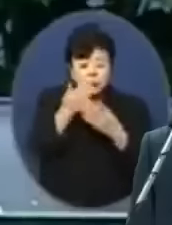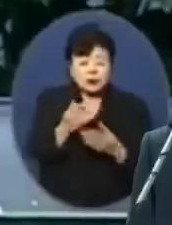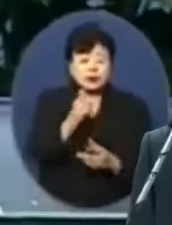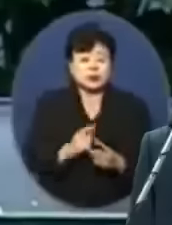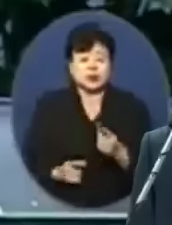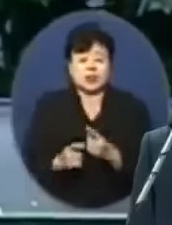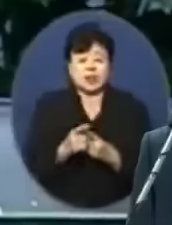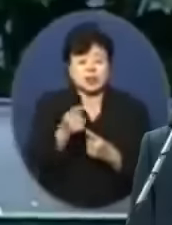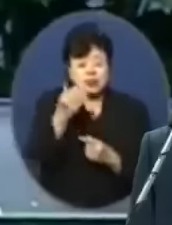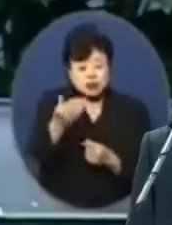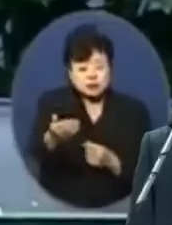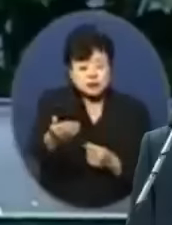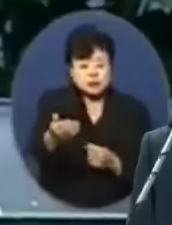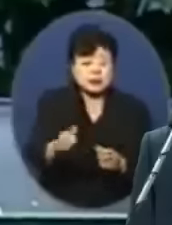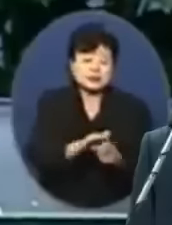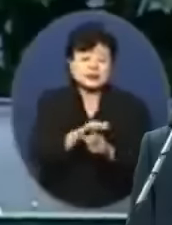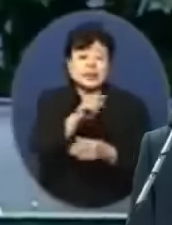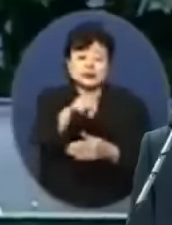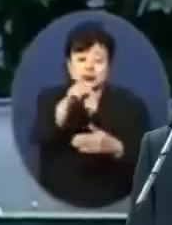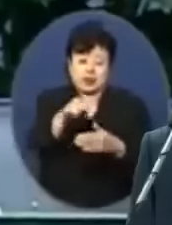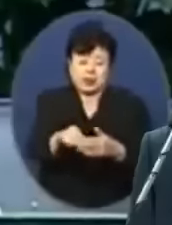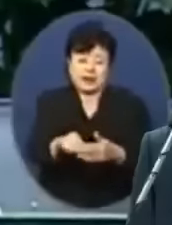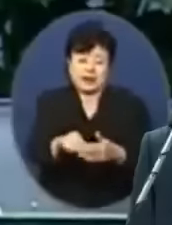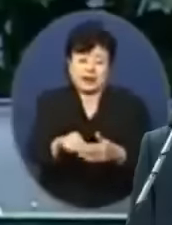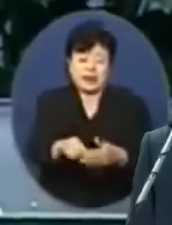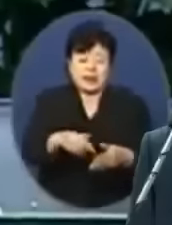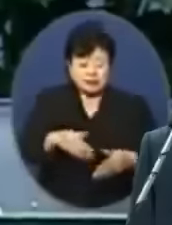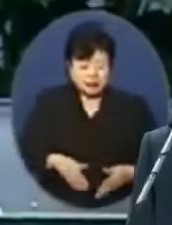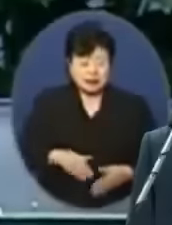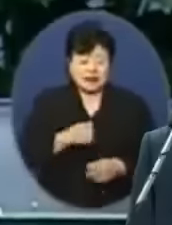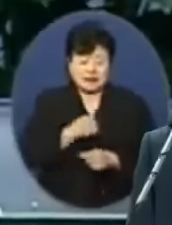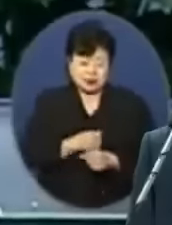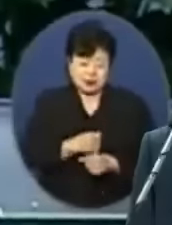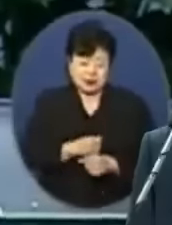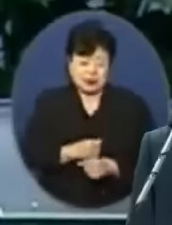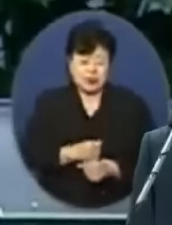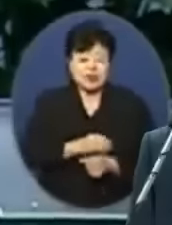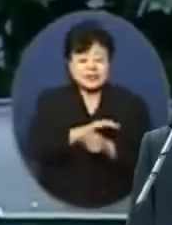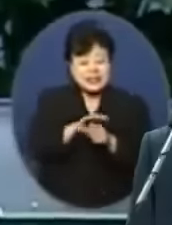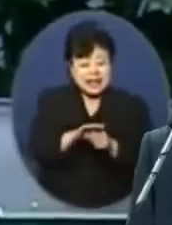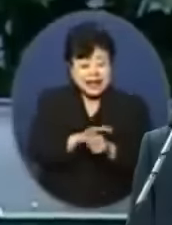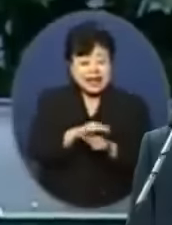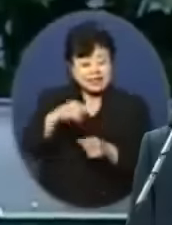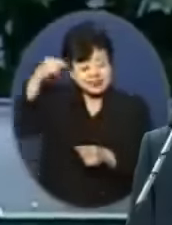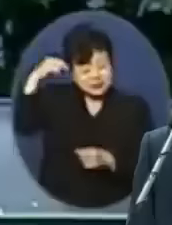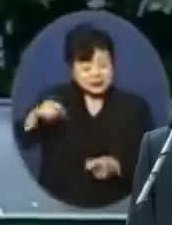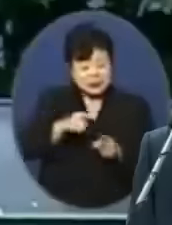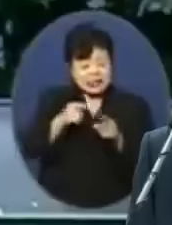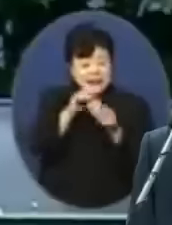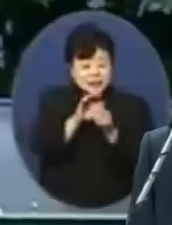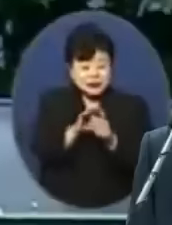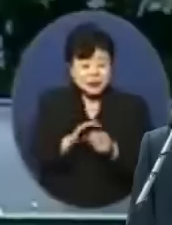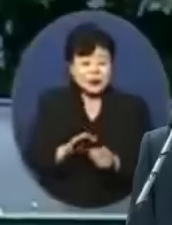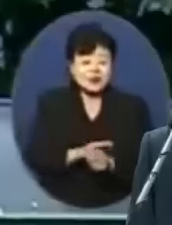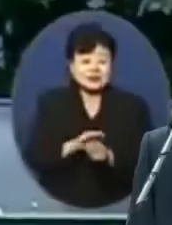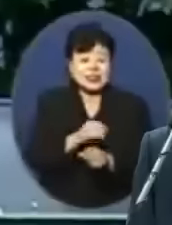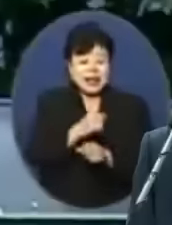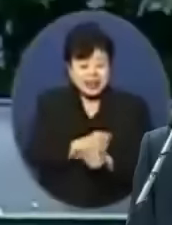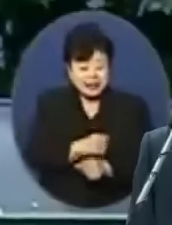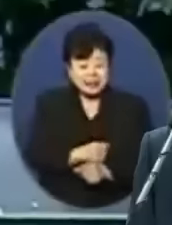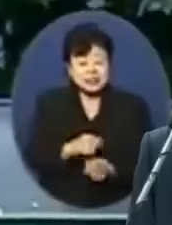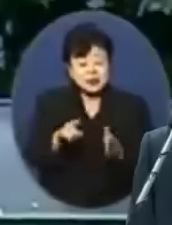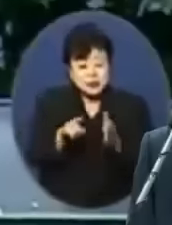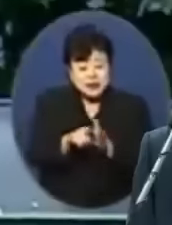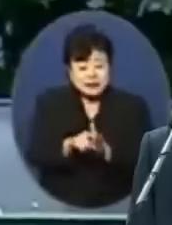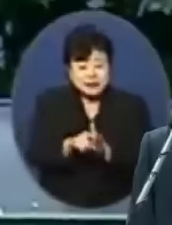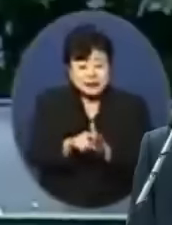것보다도 여러분 사랑 속에 태어나게 하시고 사랑을 느끼고 살게 하시고 사랑하게 하기